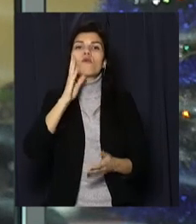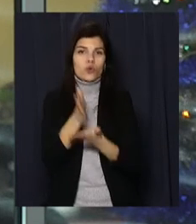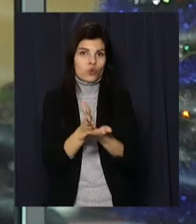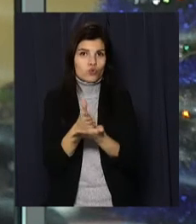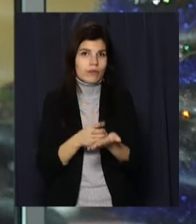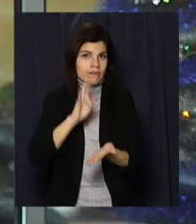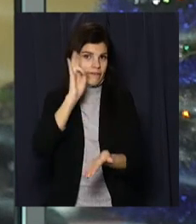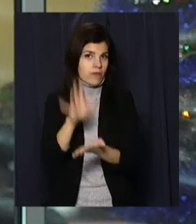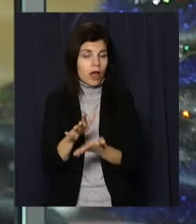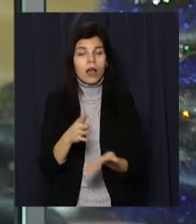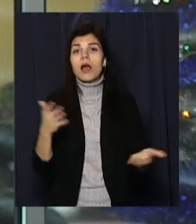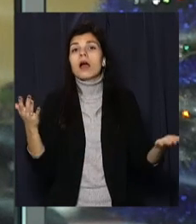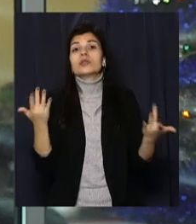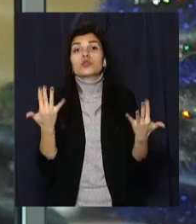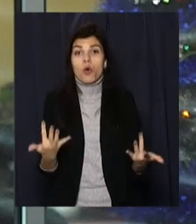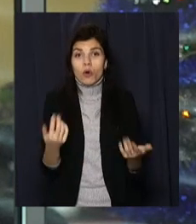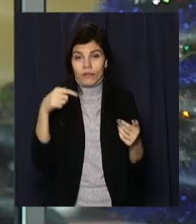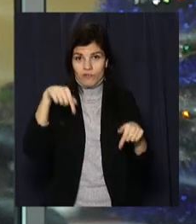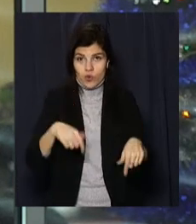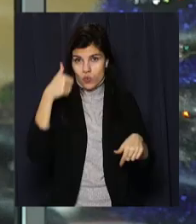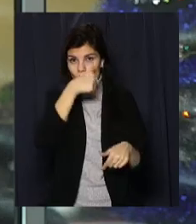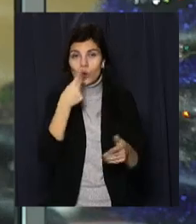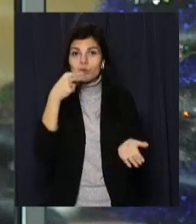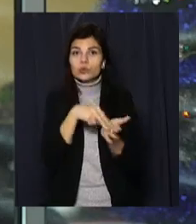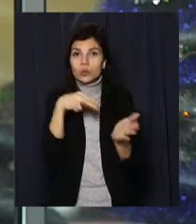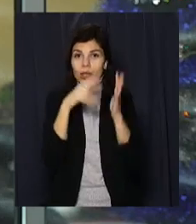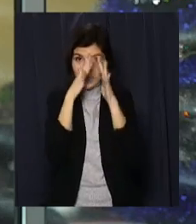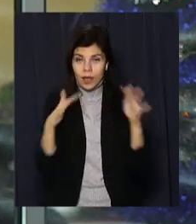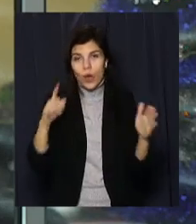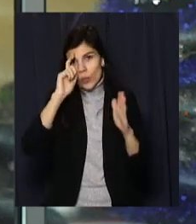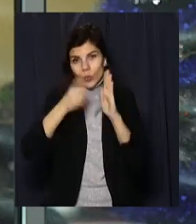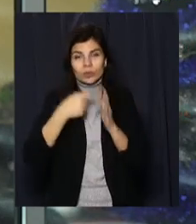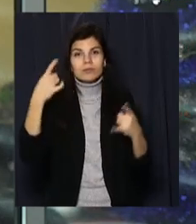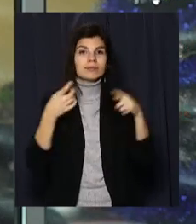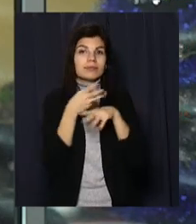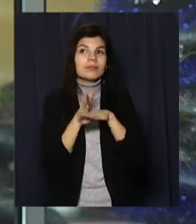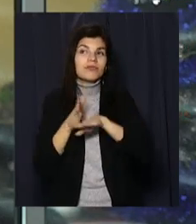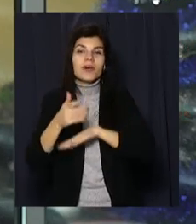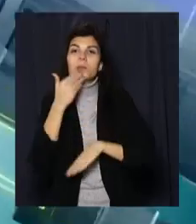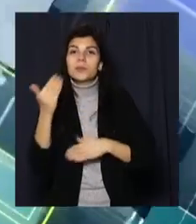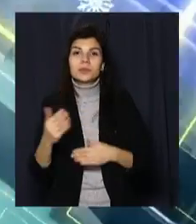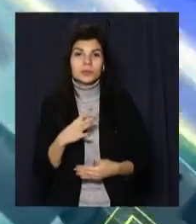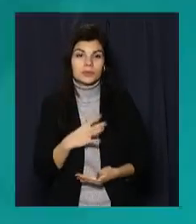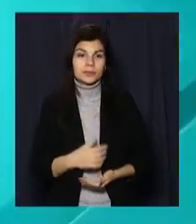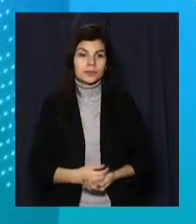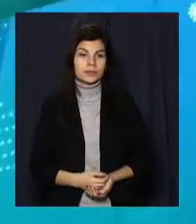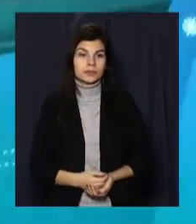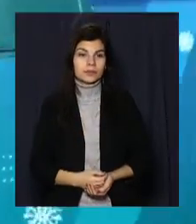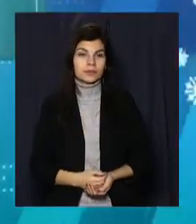ялинку обрати та скільки коштує цьогоріч новорічна красуня, дізнавалася Марія Требушенко.